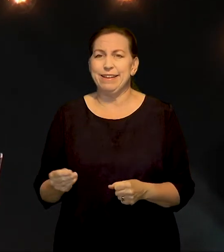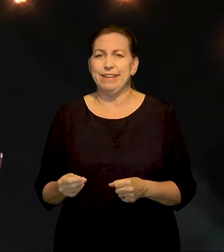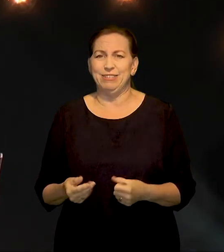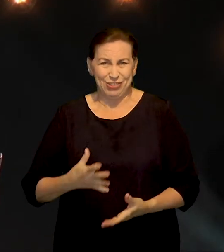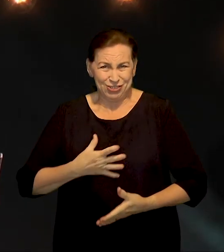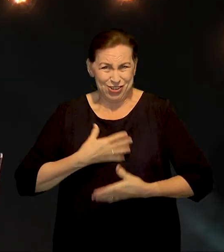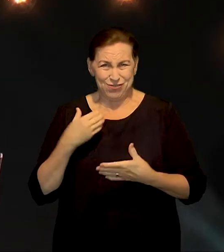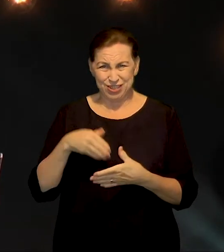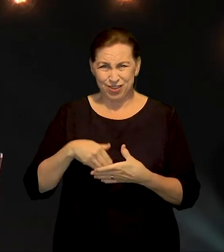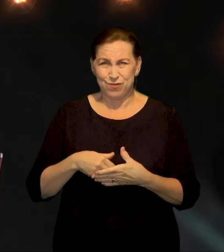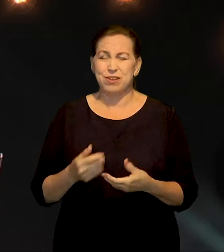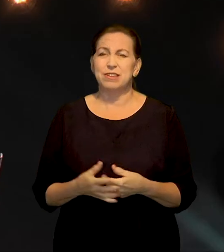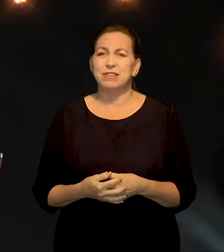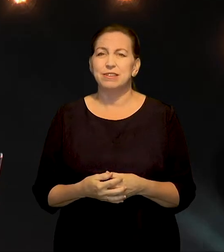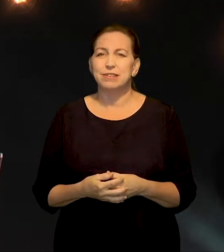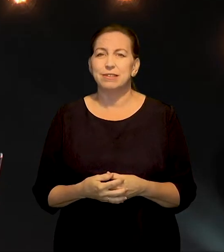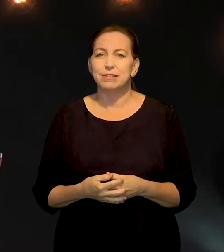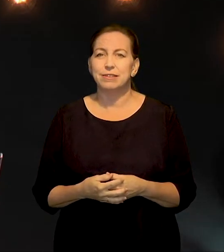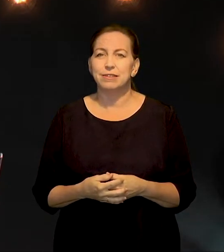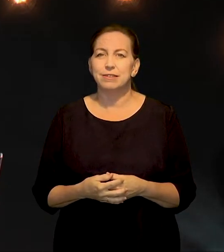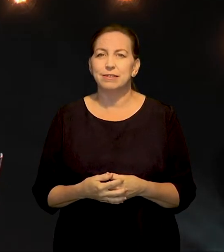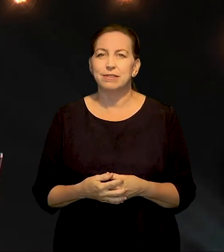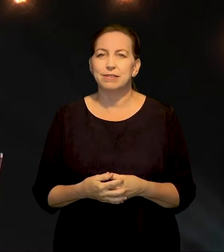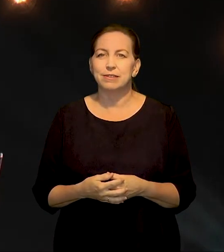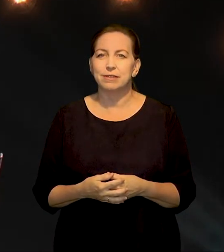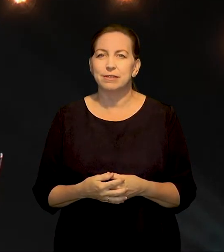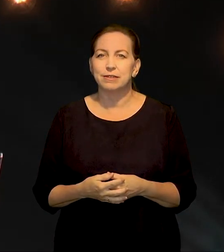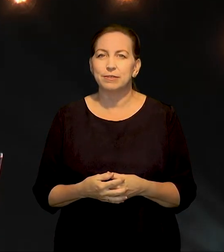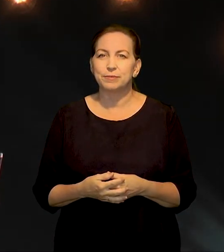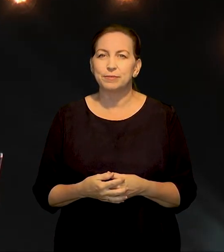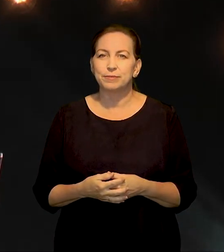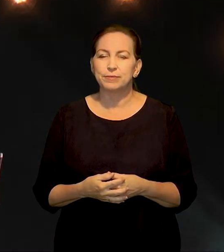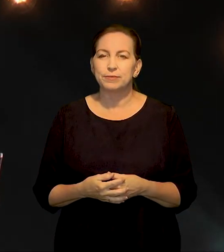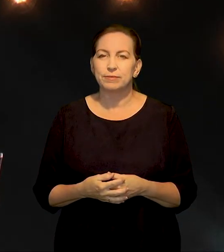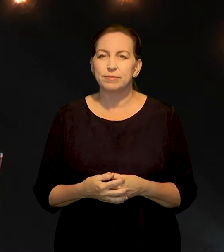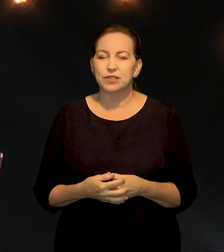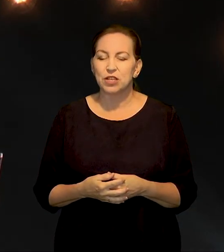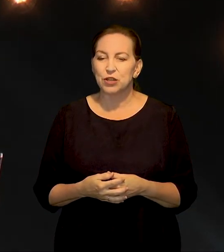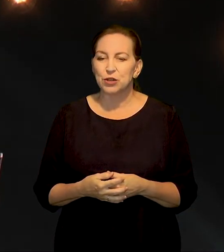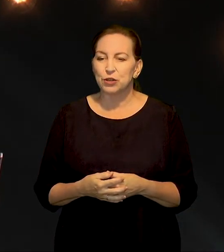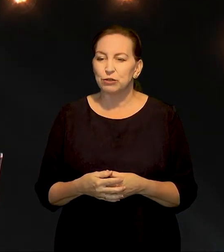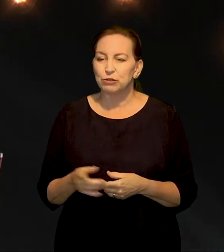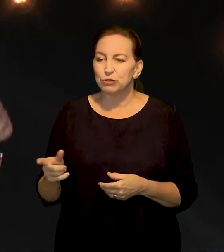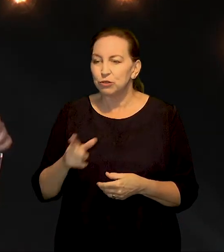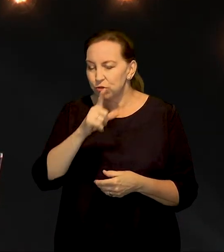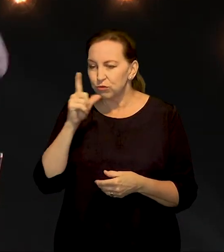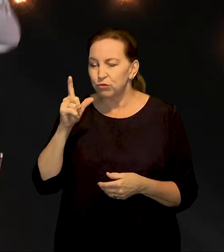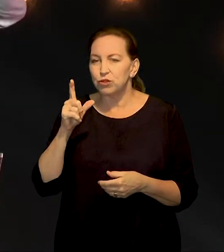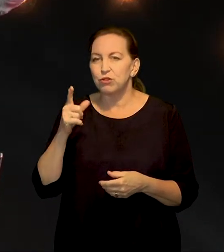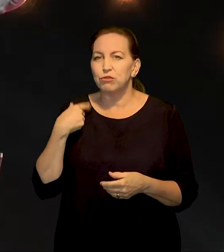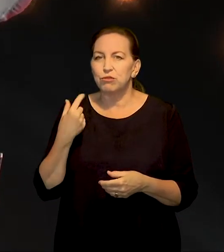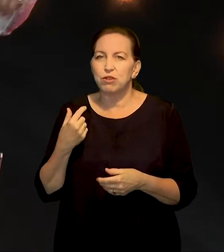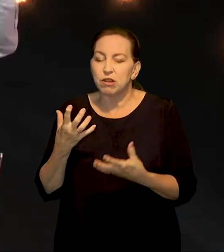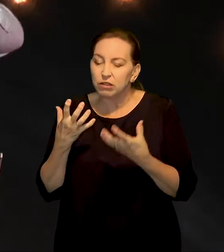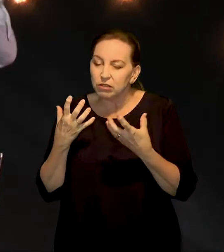Wierzę, że tutaj chodzi jeszcze o więcej. Za chwilę będziemy wyciągać dużo złota, dużo dobrych myśli z tej przypowieści. Kochani,